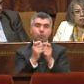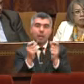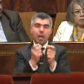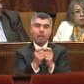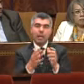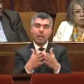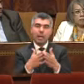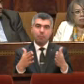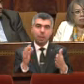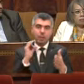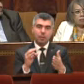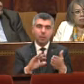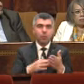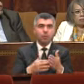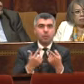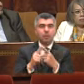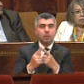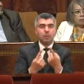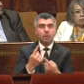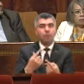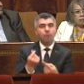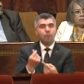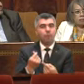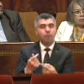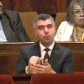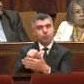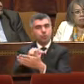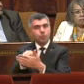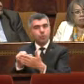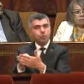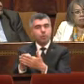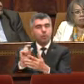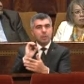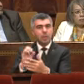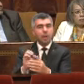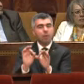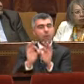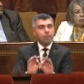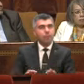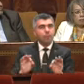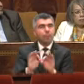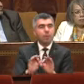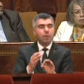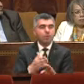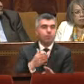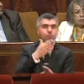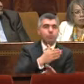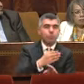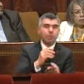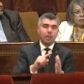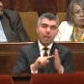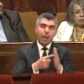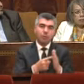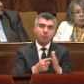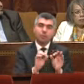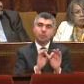تحلات وسائل النقد، واللي عنده الفلوس يمشي يشري من من من اونلاين، واللي ما عندوش يمشي عند البقال ديال الكريدي. راه السؤال